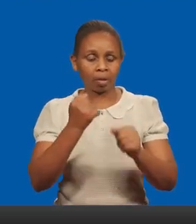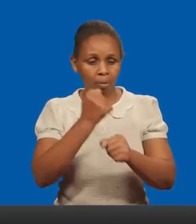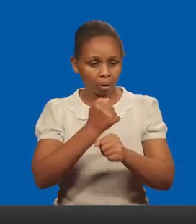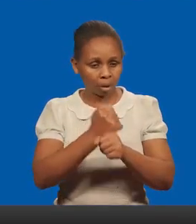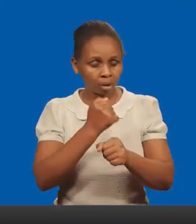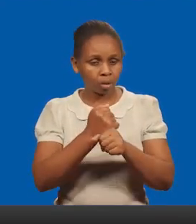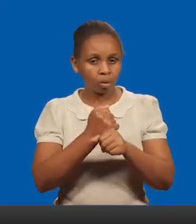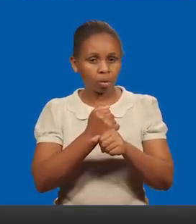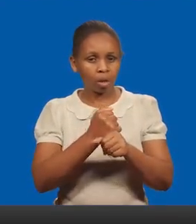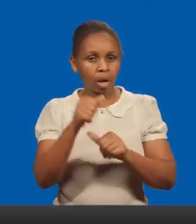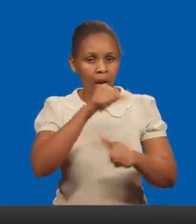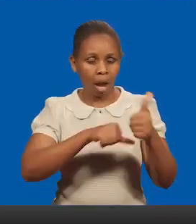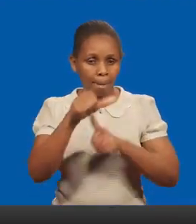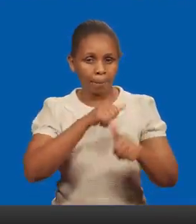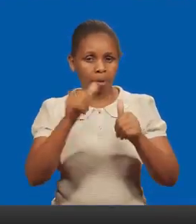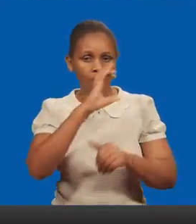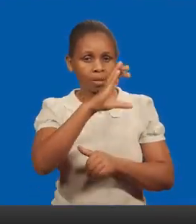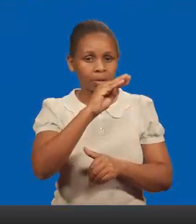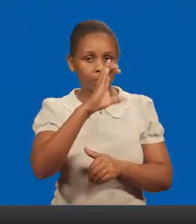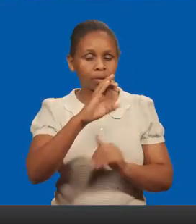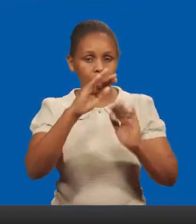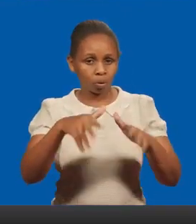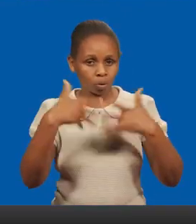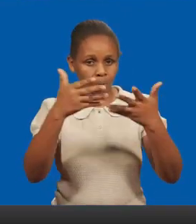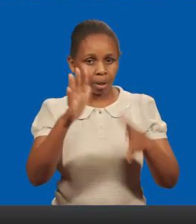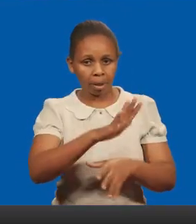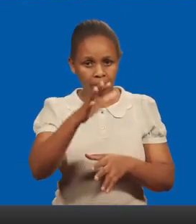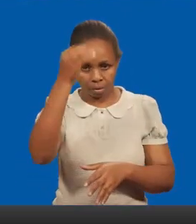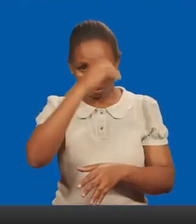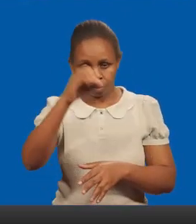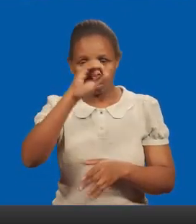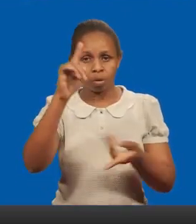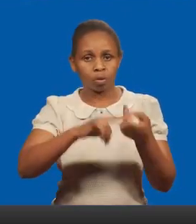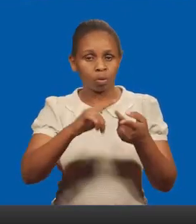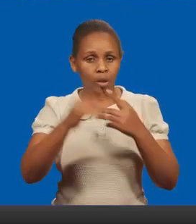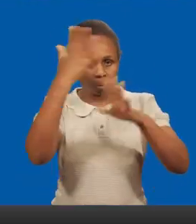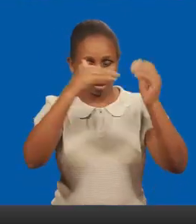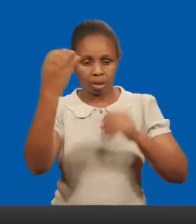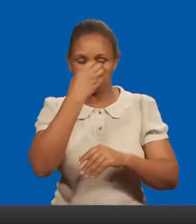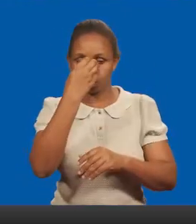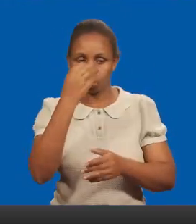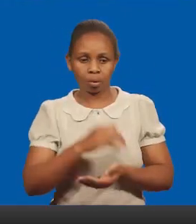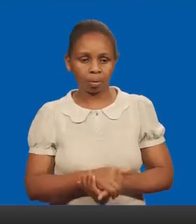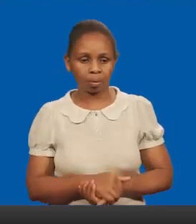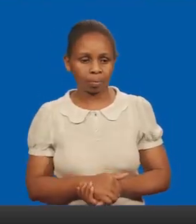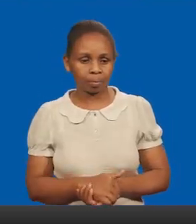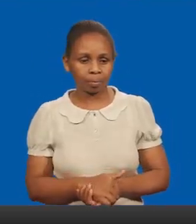ni baada ya jopo kazi la kutathmini utekelezaji wa mtaala wa CBC kutoa mapendekezo yake kwa Rais William